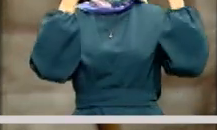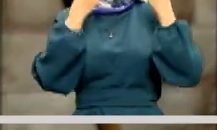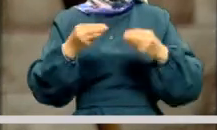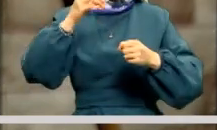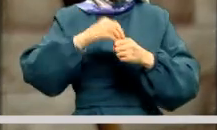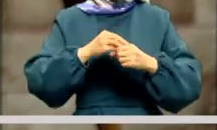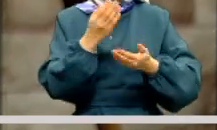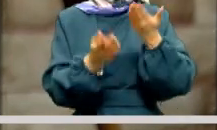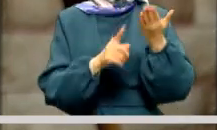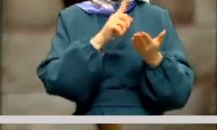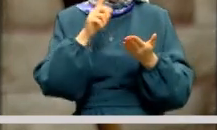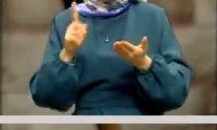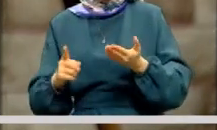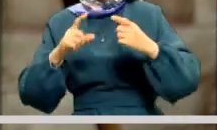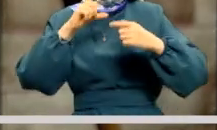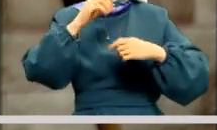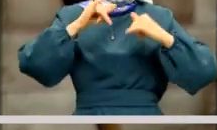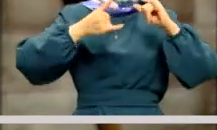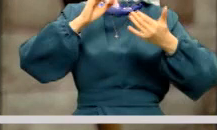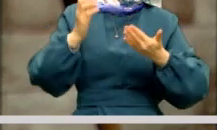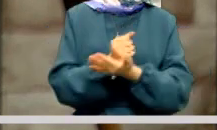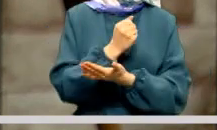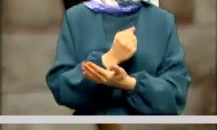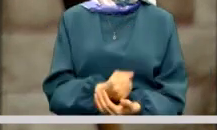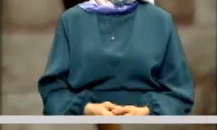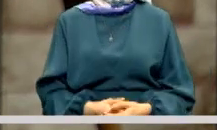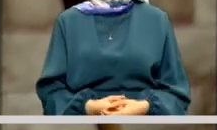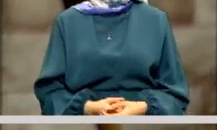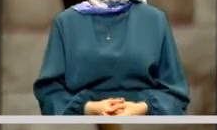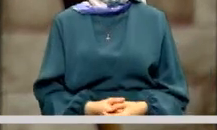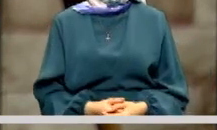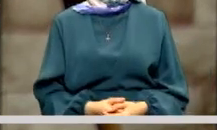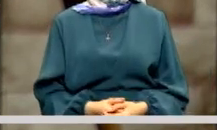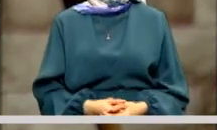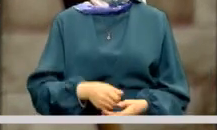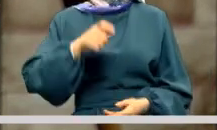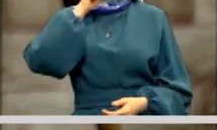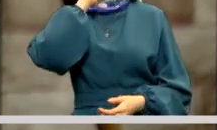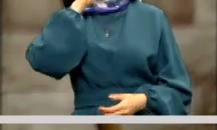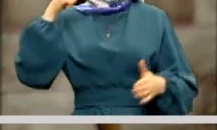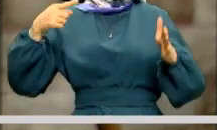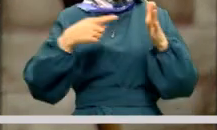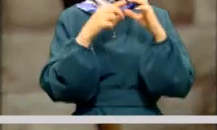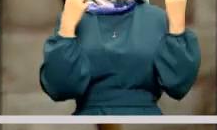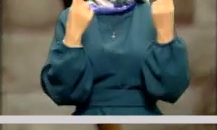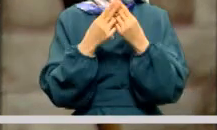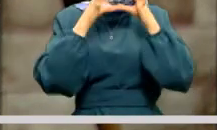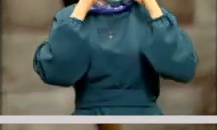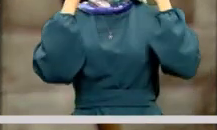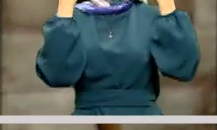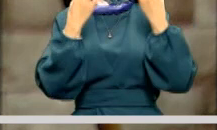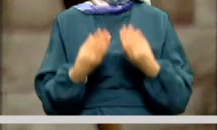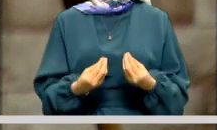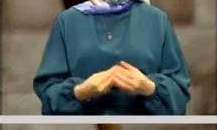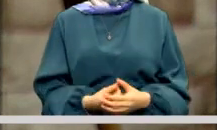ahiretteki cenneti temin etmek şimdi baktığımız zaman müminin hedefi Evet dünyada huzurlu açıklaması